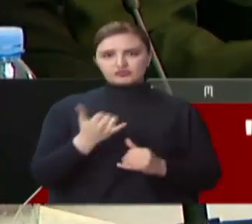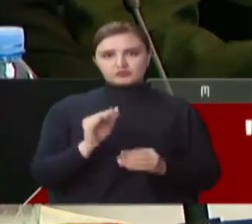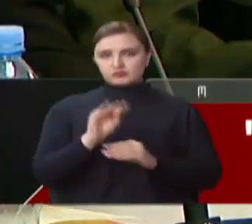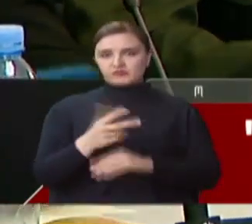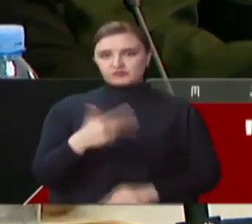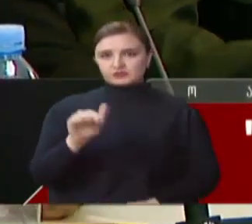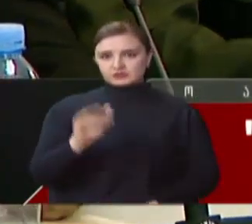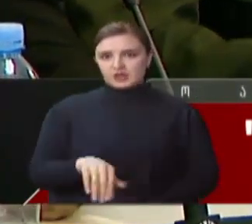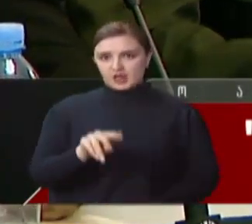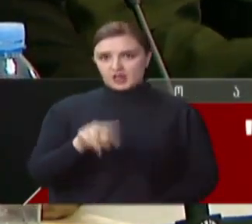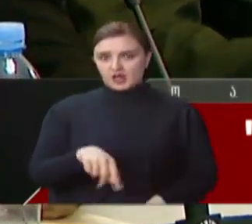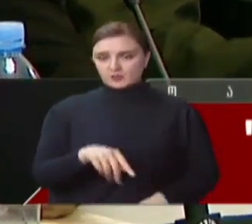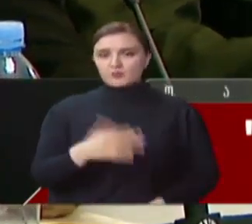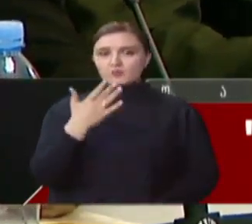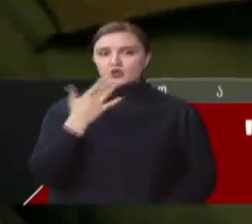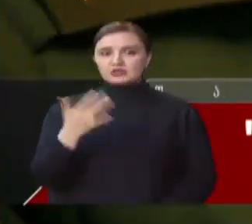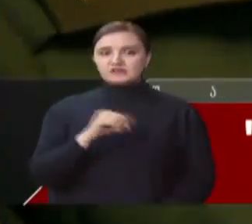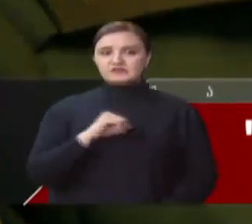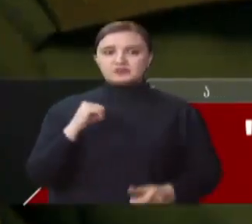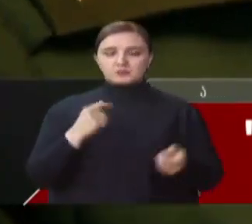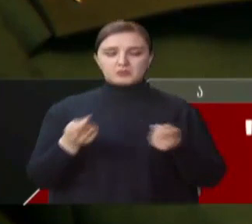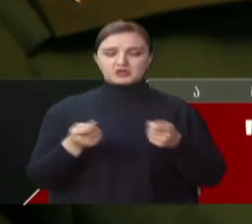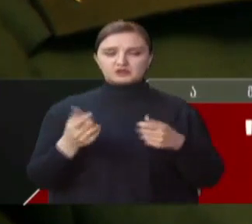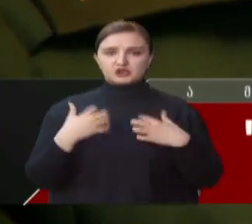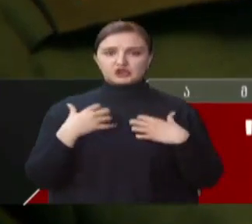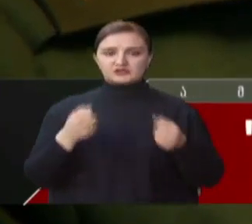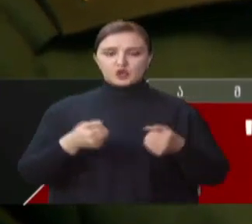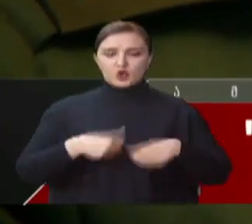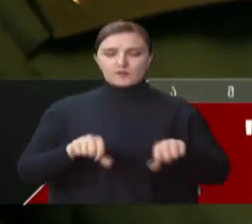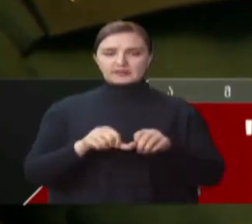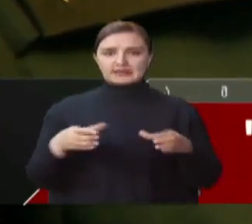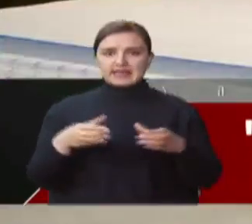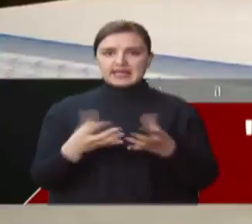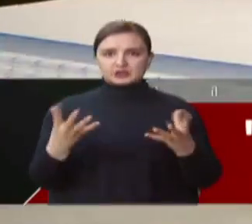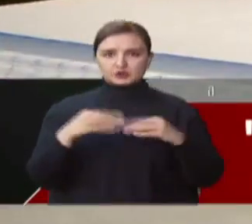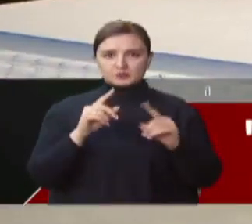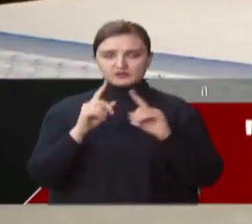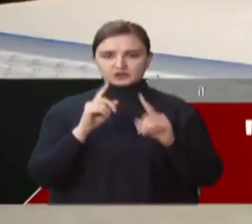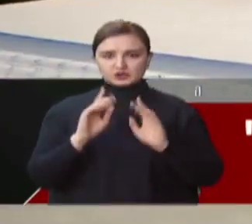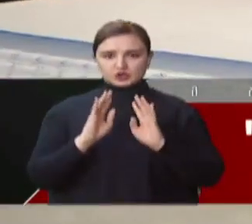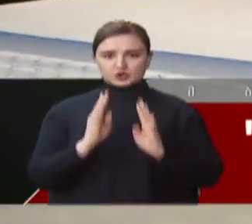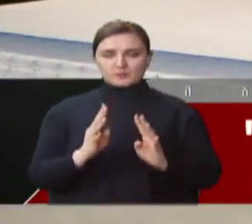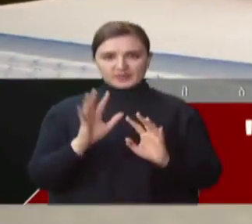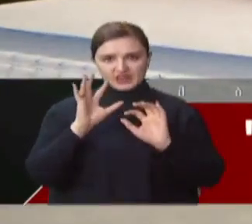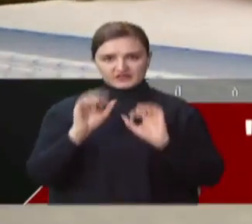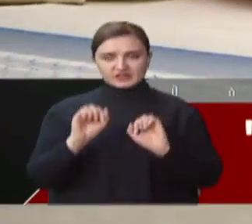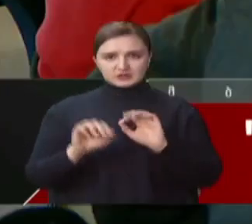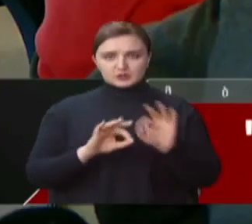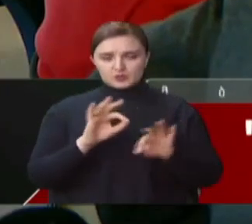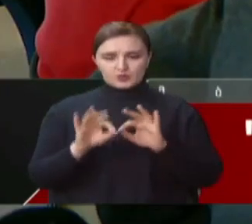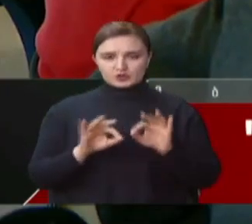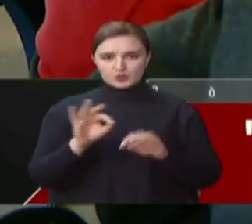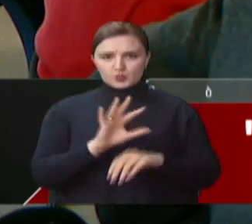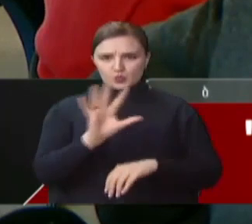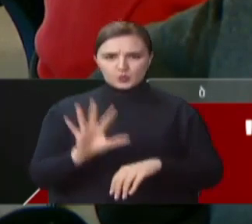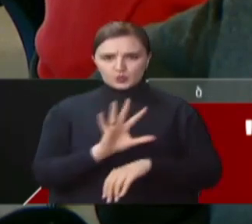селарит. Регионули политики сада твит мартоловис да чанда твис комитета бис эртоблюс хтомазе, тавда твис кодексис проект из ганхилва ститкмис